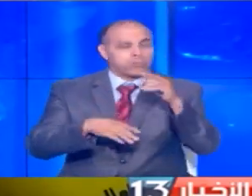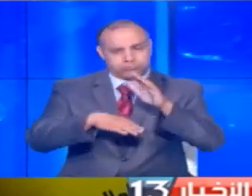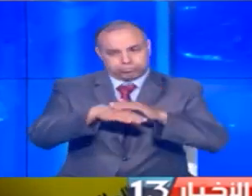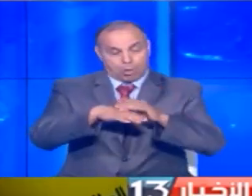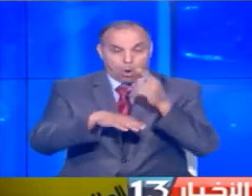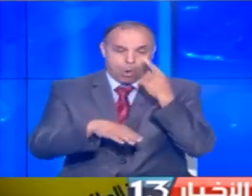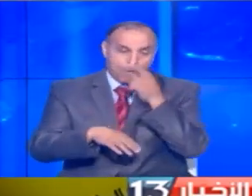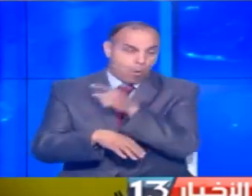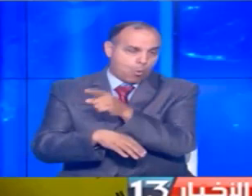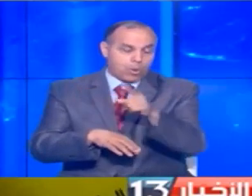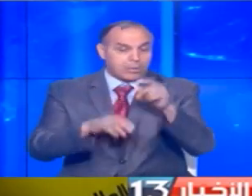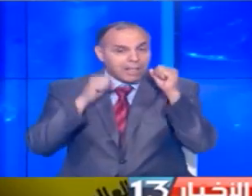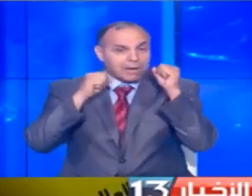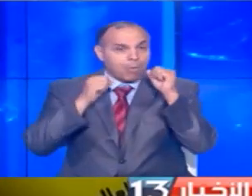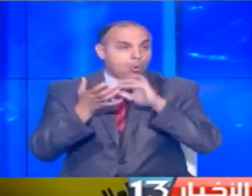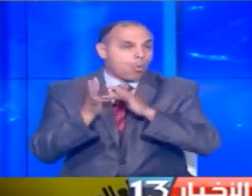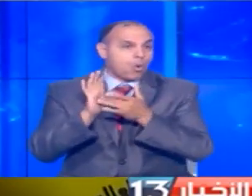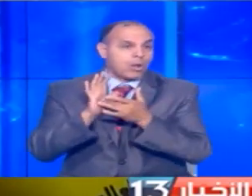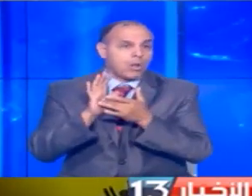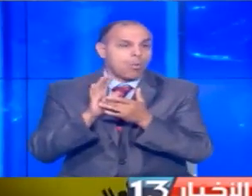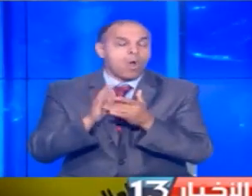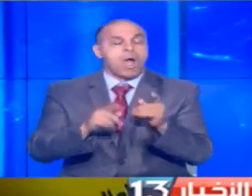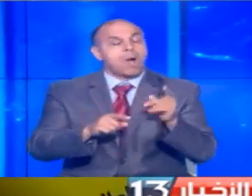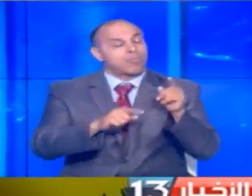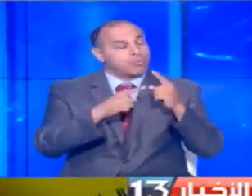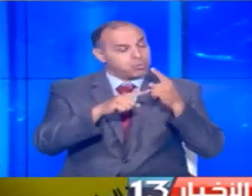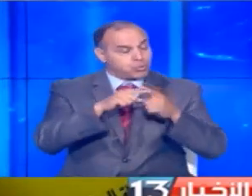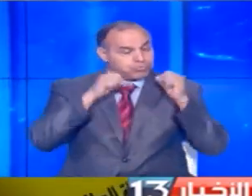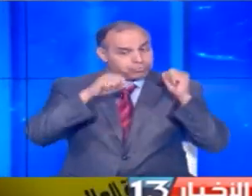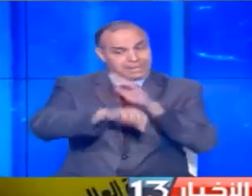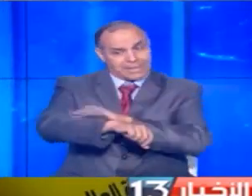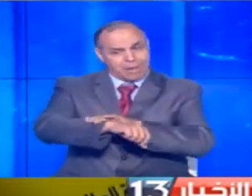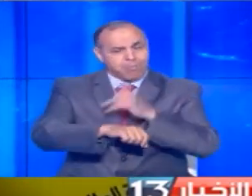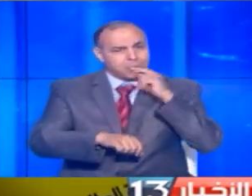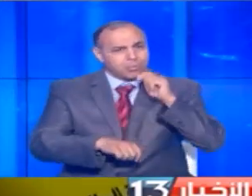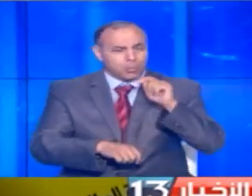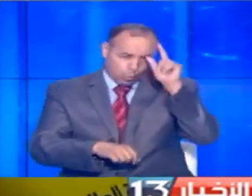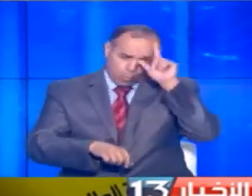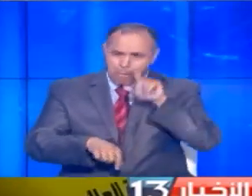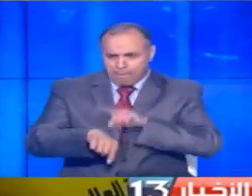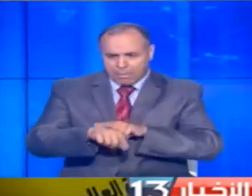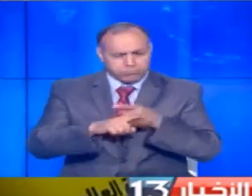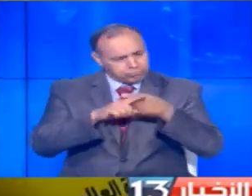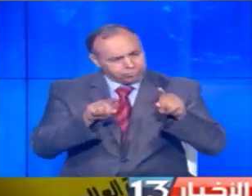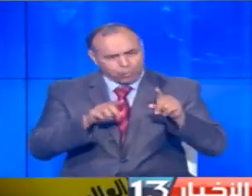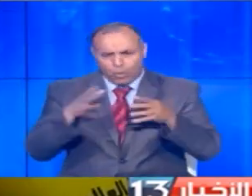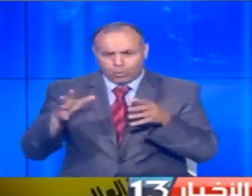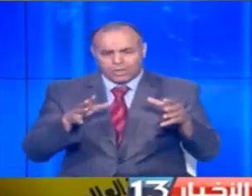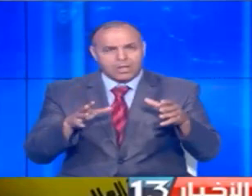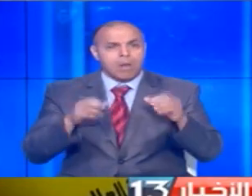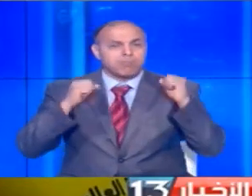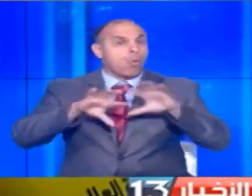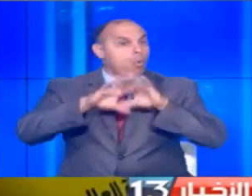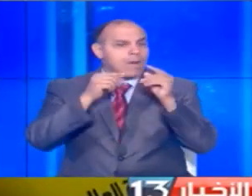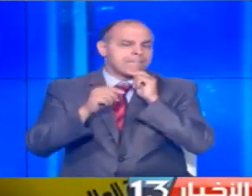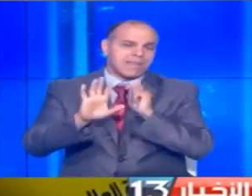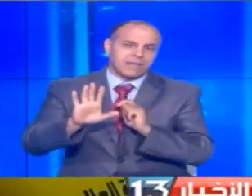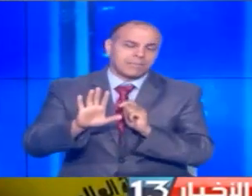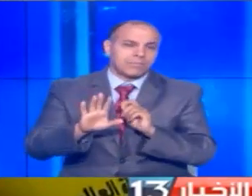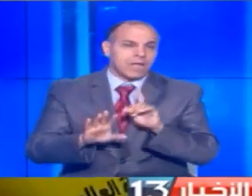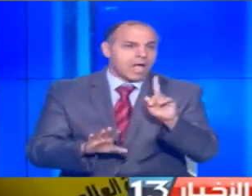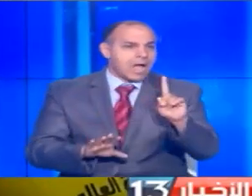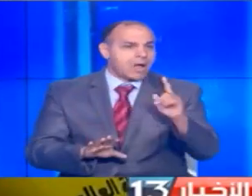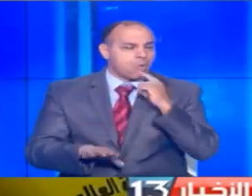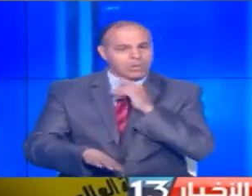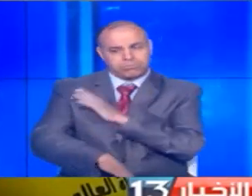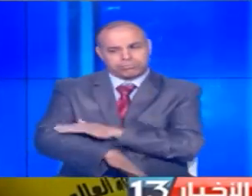للإضراب في القطاع العام وتوصية في إضراب الوظيفة العمومية، ومش بالضرورة يتزامنوا في نفس الوقت، فبالتالي ما عندناش إضراب العام. احنا نهنئ